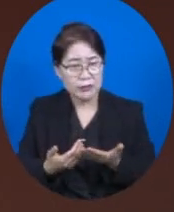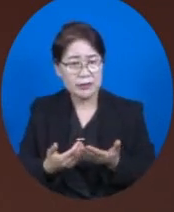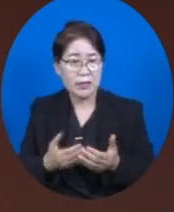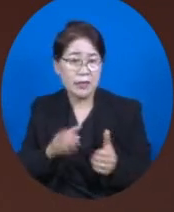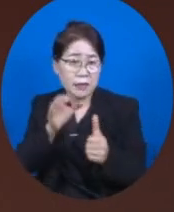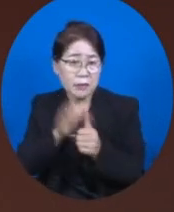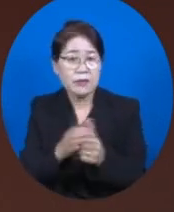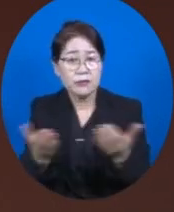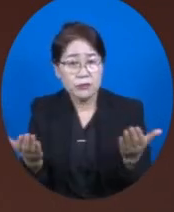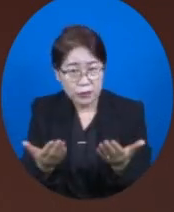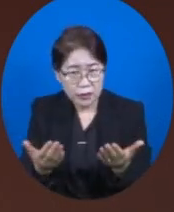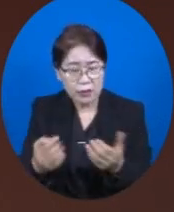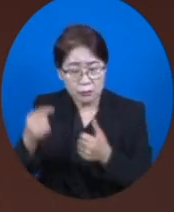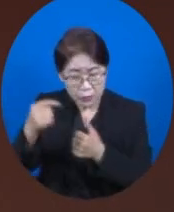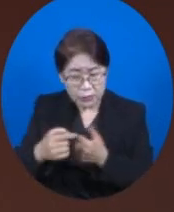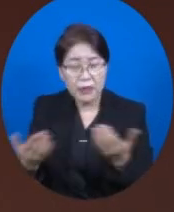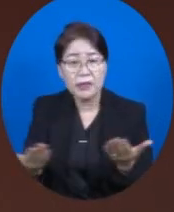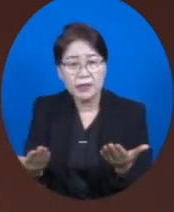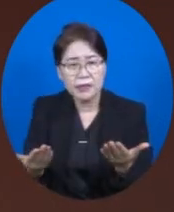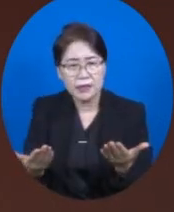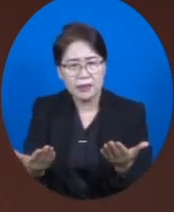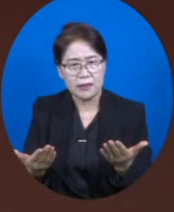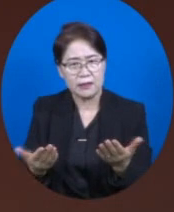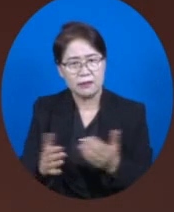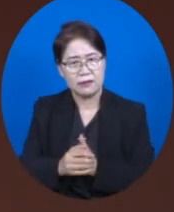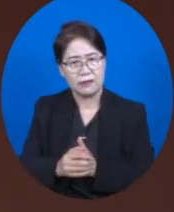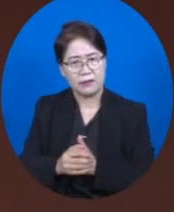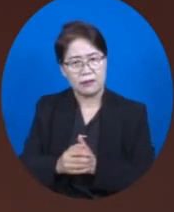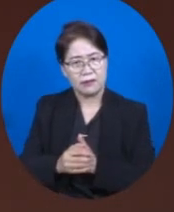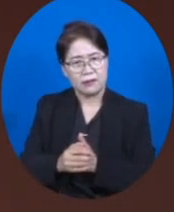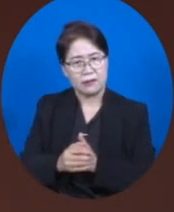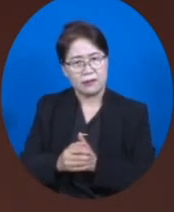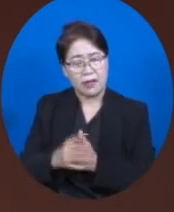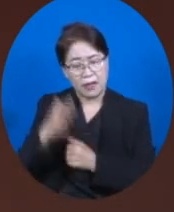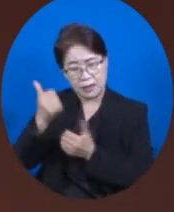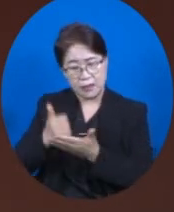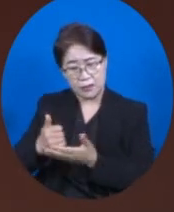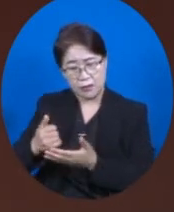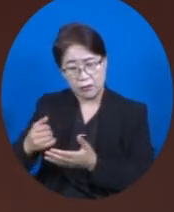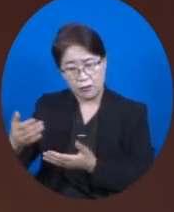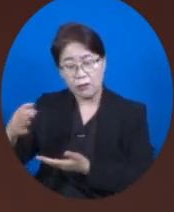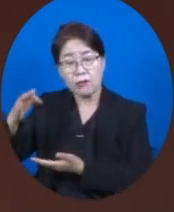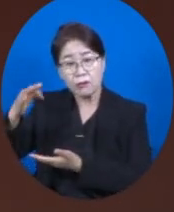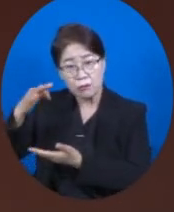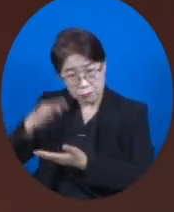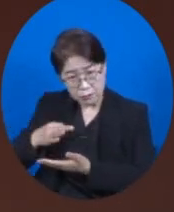하신 일이라면 하나님께서 여러분에게 주신 기업이라면 여러분은